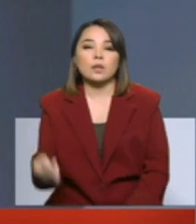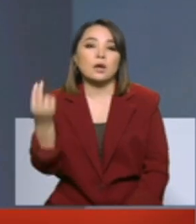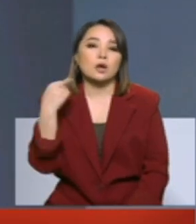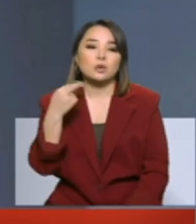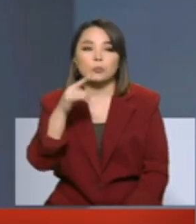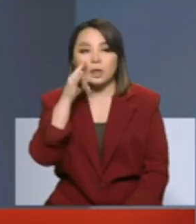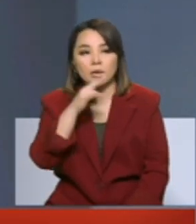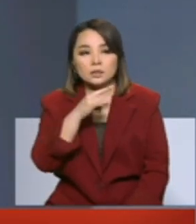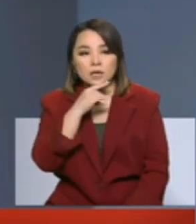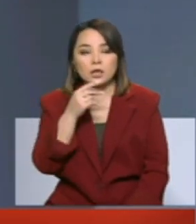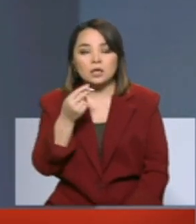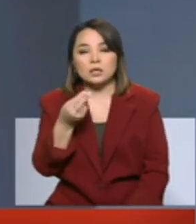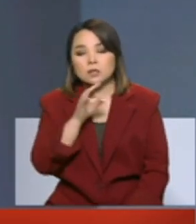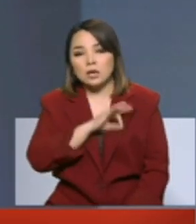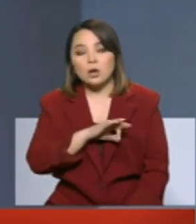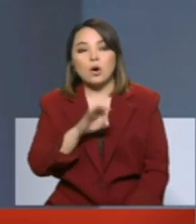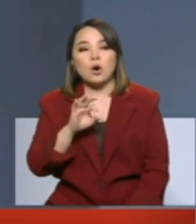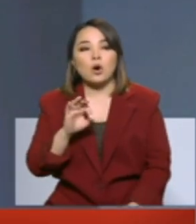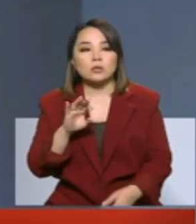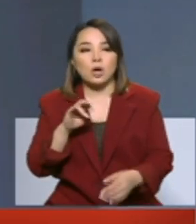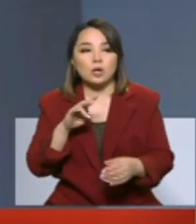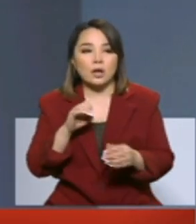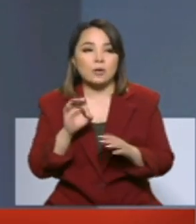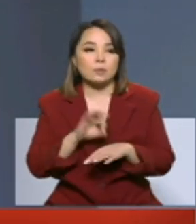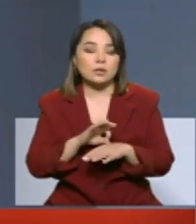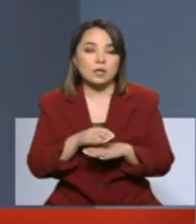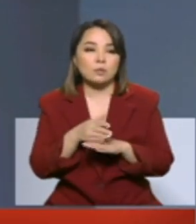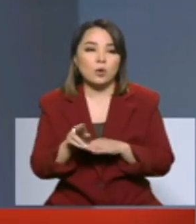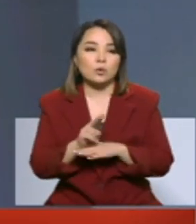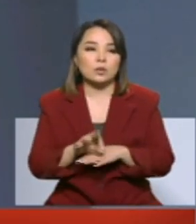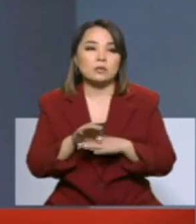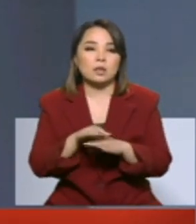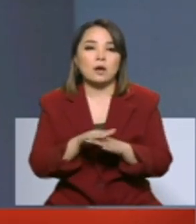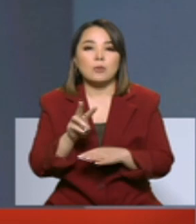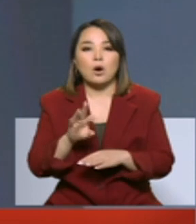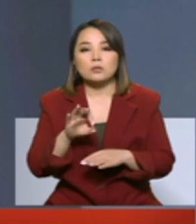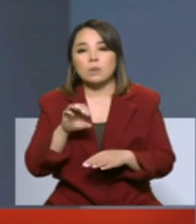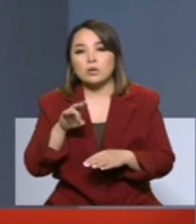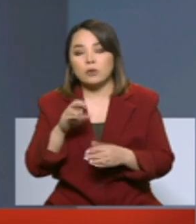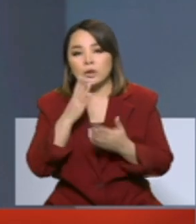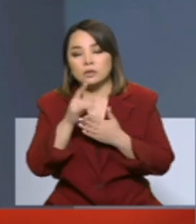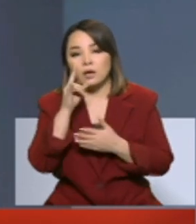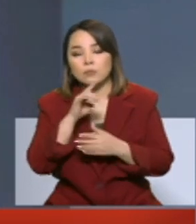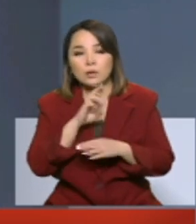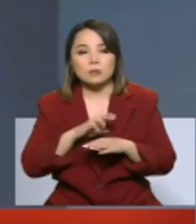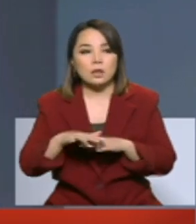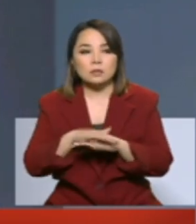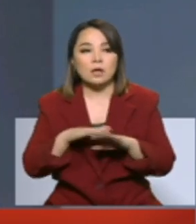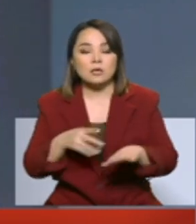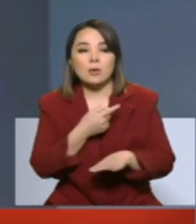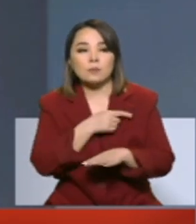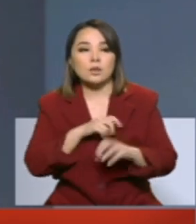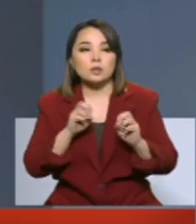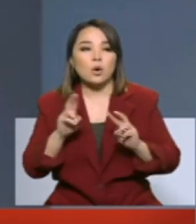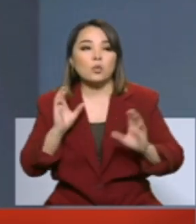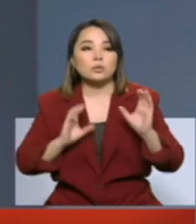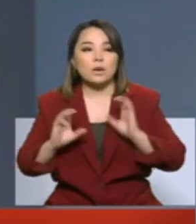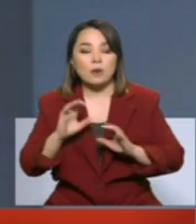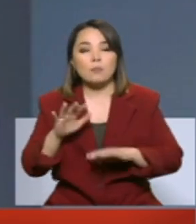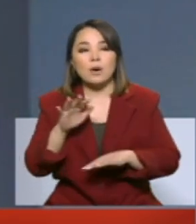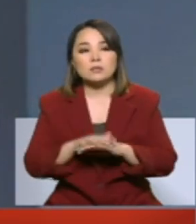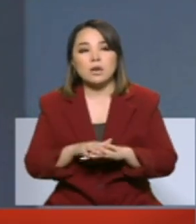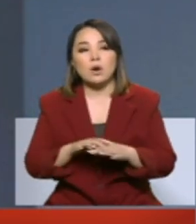Ақтөбеде Қазақстанда теңдесі жоқ онкологиялық оңалту бөлімшесі ашылды. Марат Оспанов атындағы Батыс Қазақстан медицина университетінің